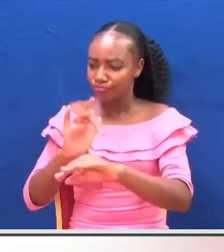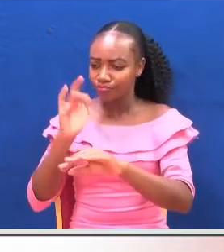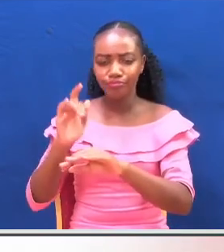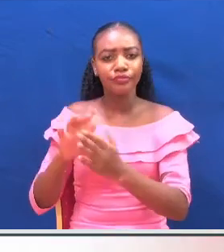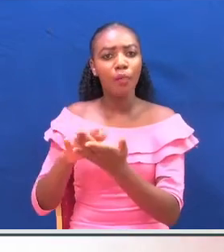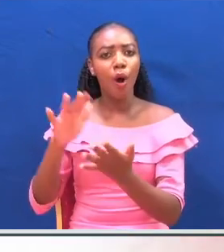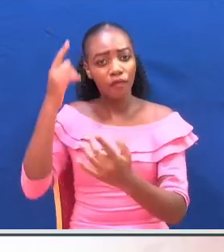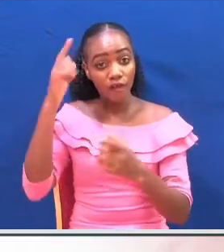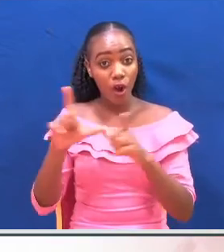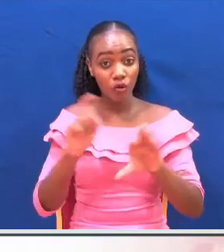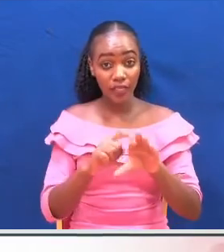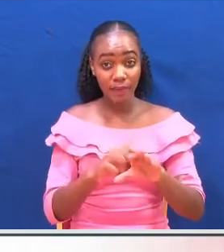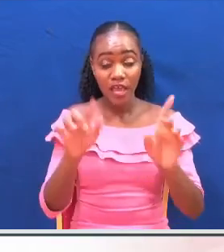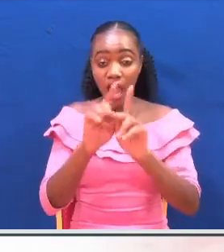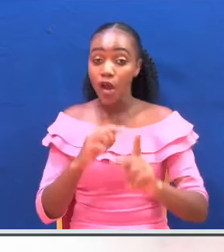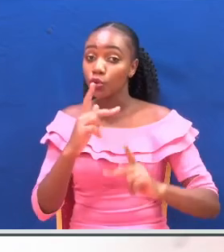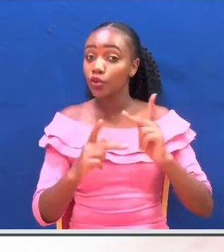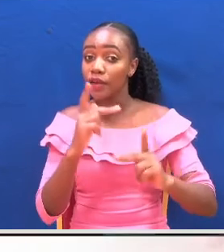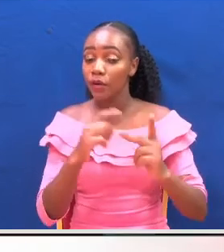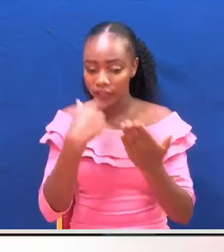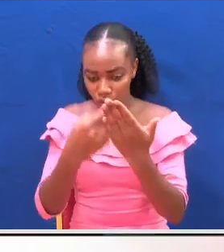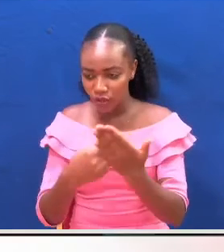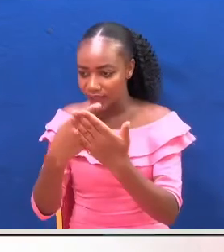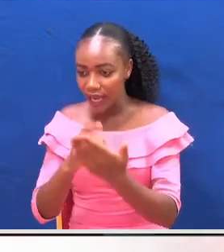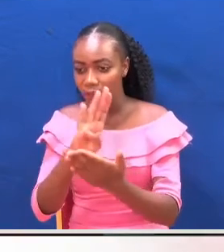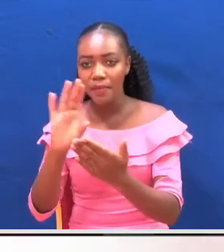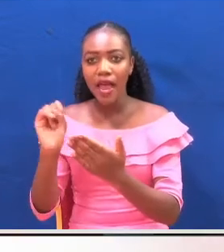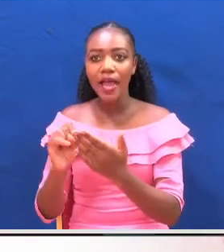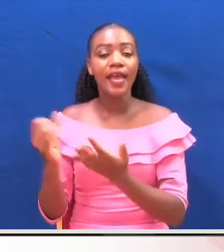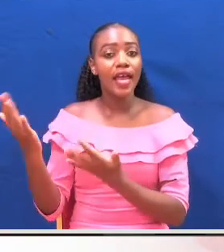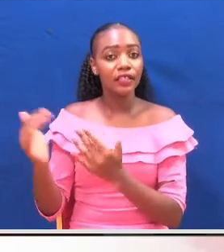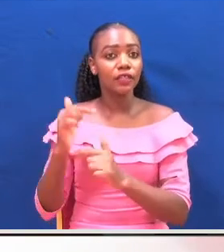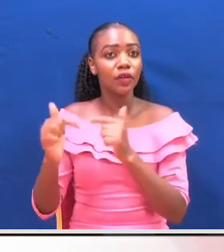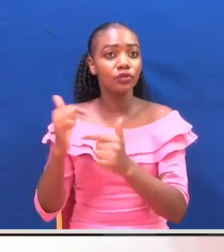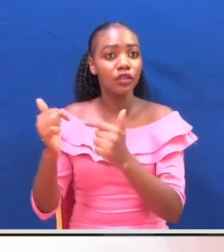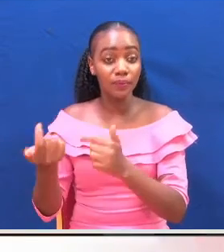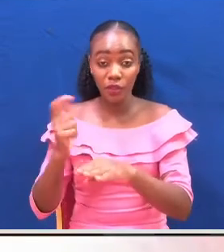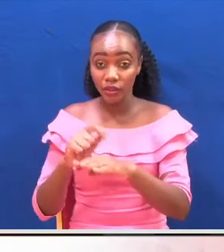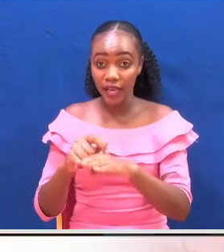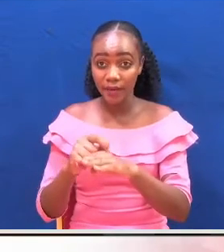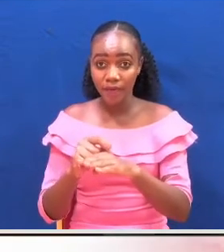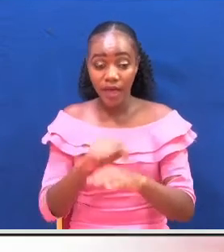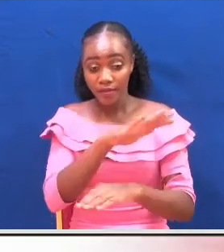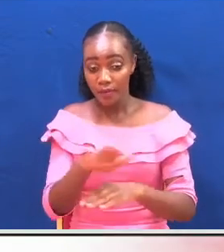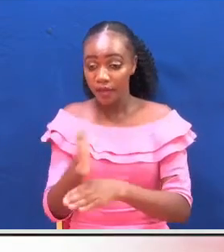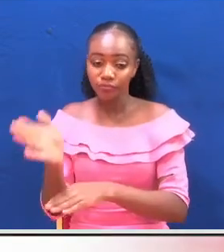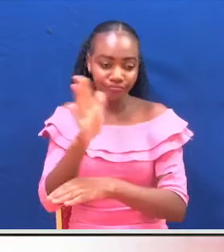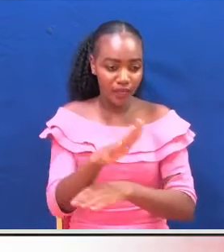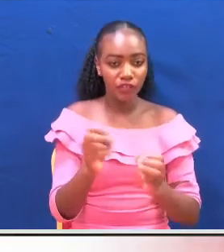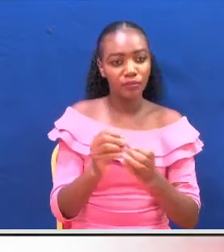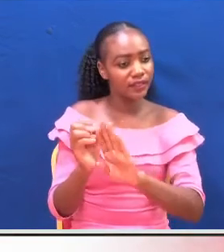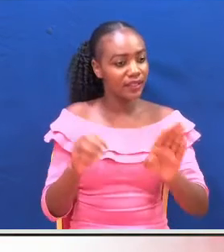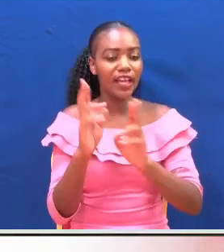muda. Shughuli hii ya kujadili hoja hii ikitarajiwa kuendeshwa pindi tu mabunge haya yatarejelea vikao